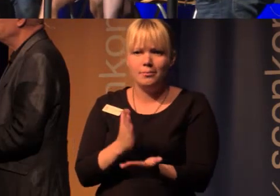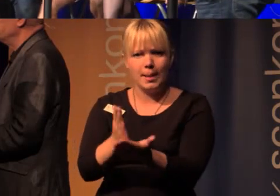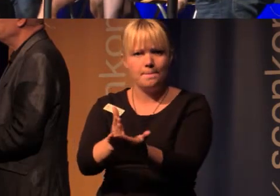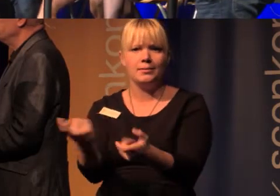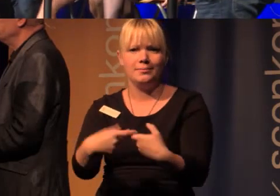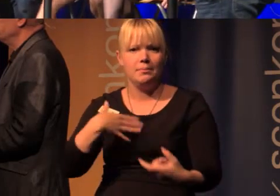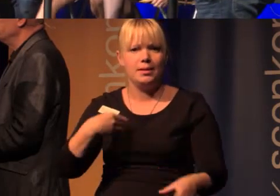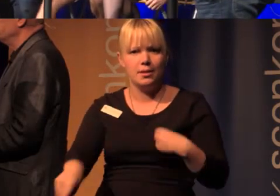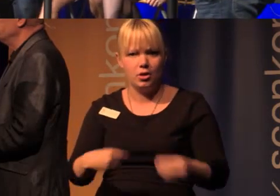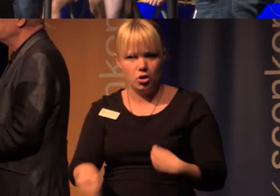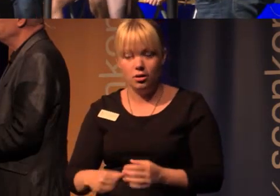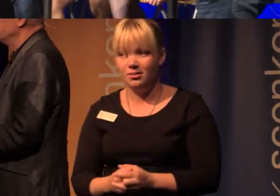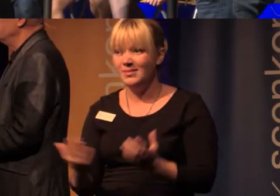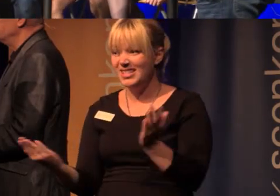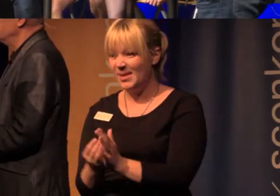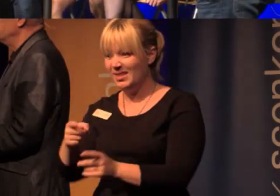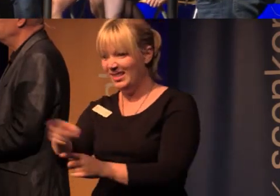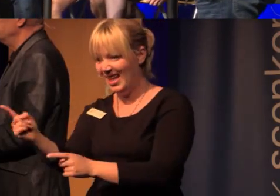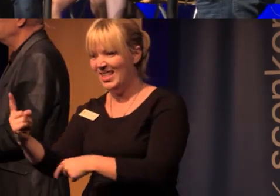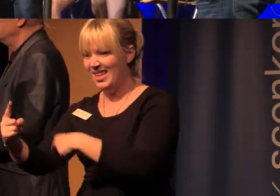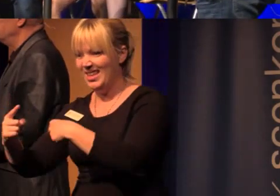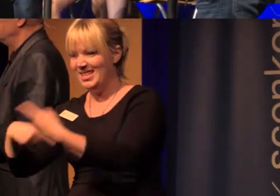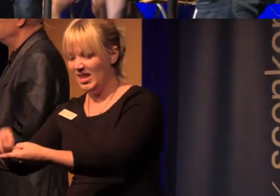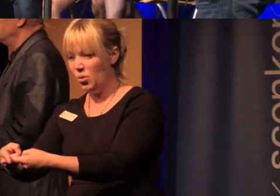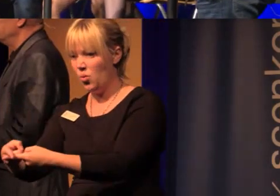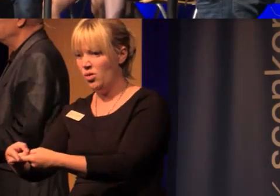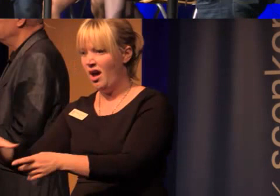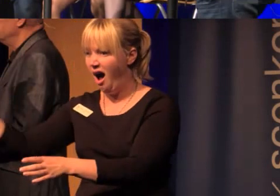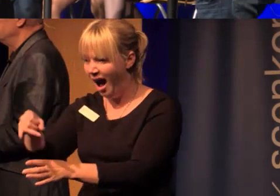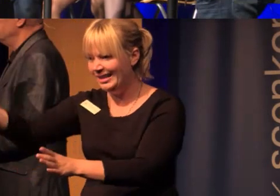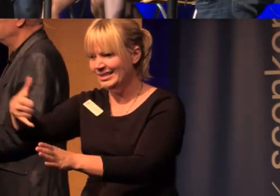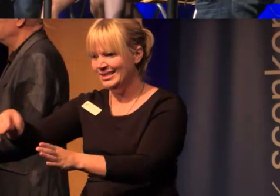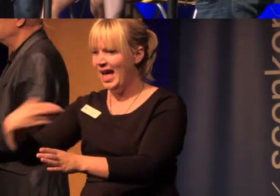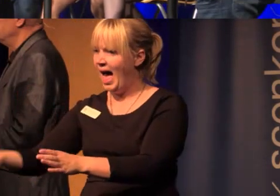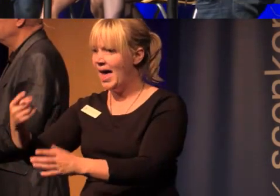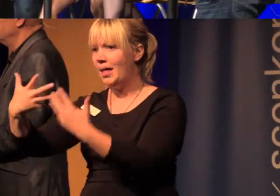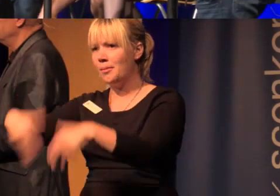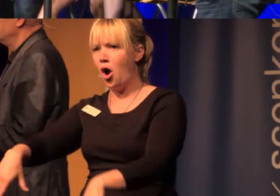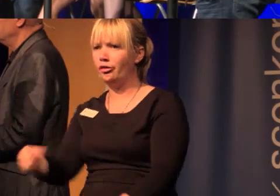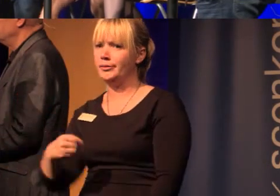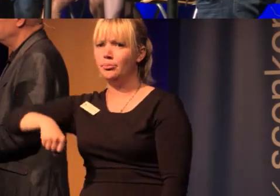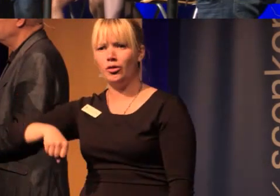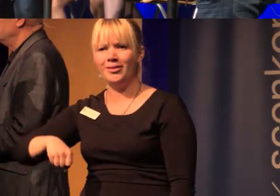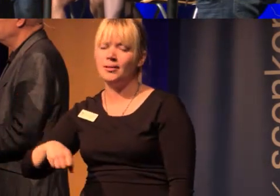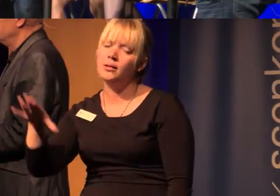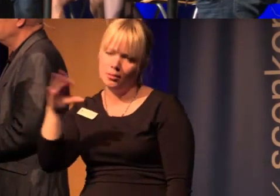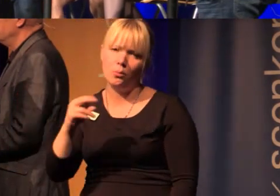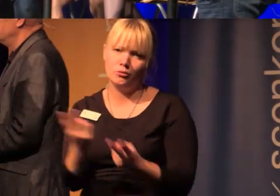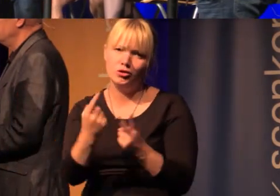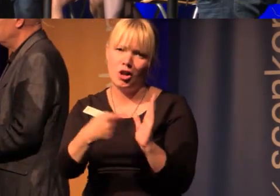så när en hel generation blir kriminell så är det någonting som är fel på lagen och därför måste också det ses